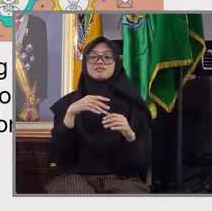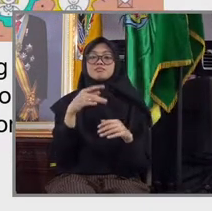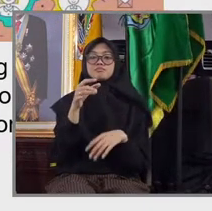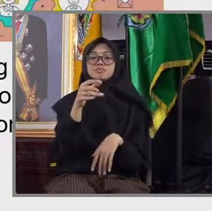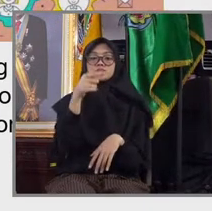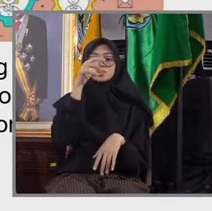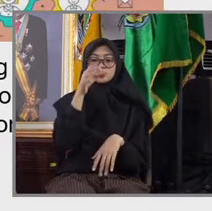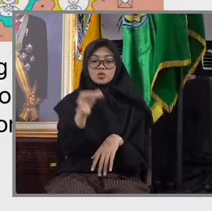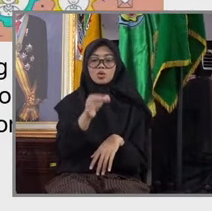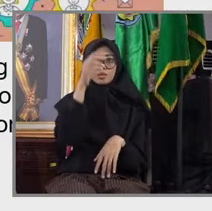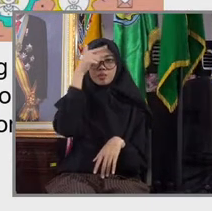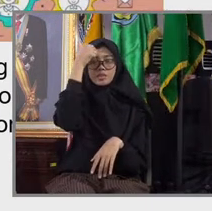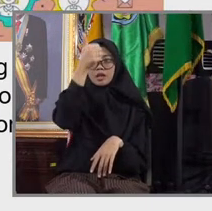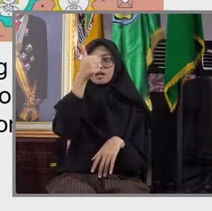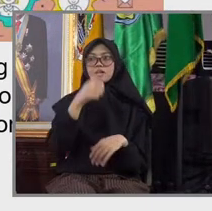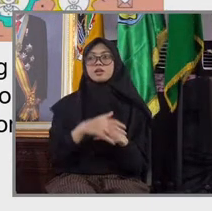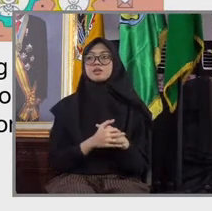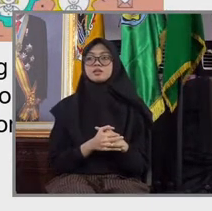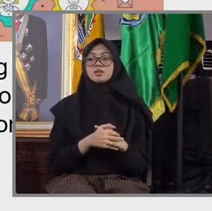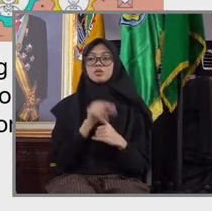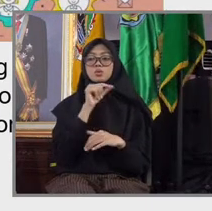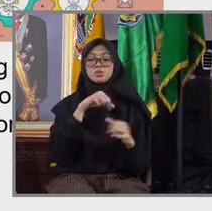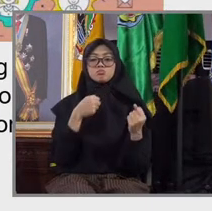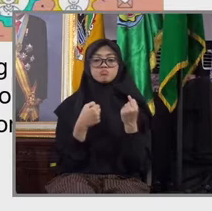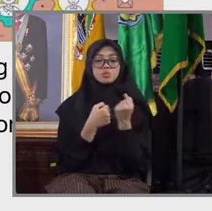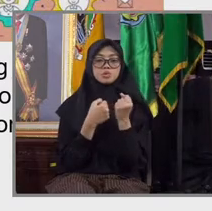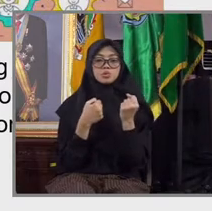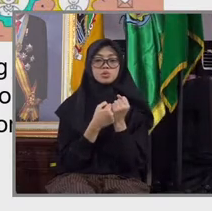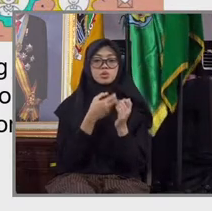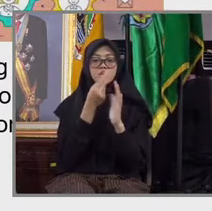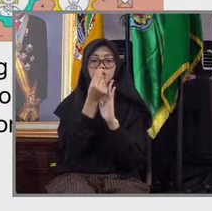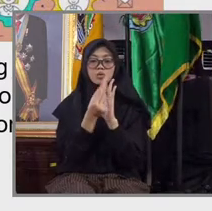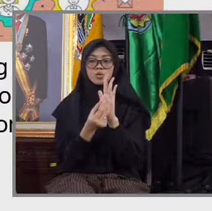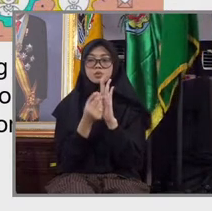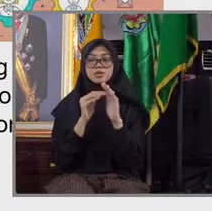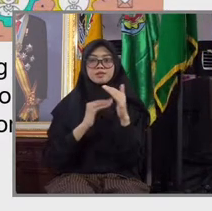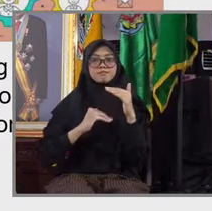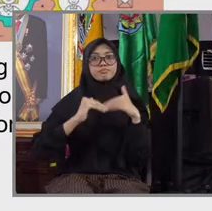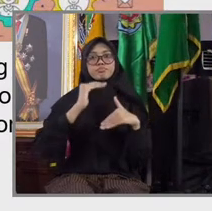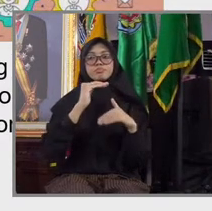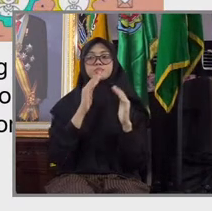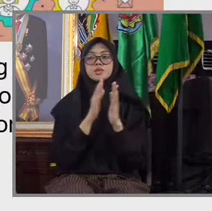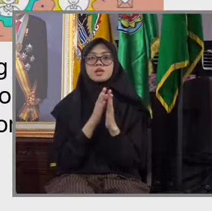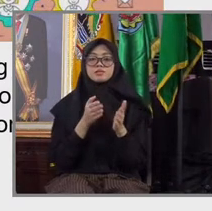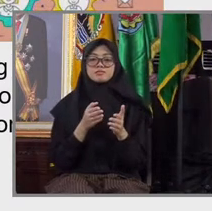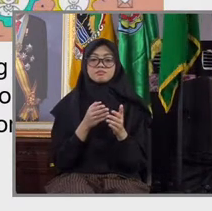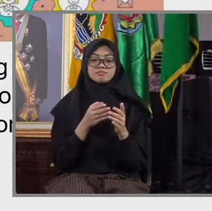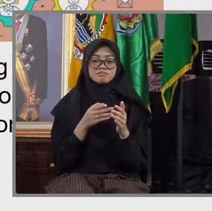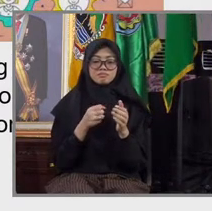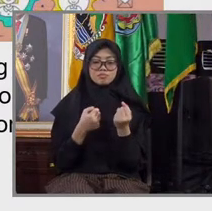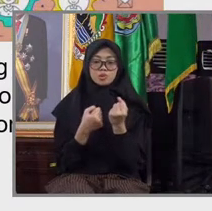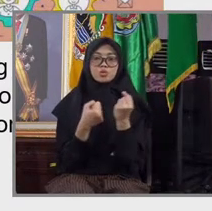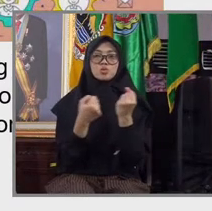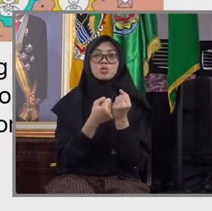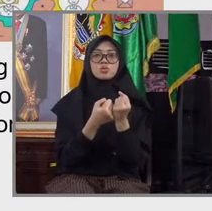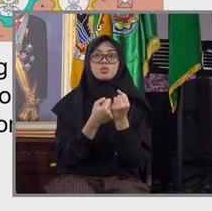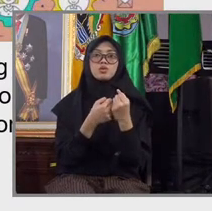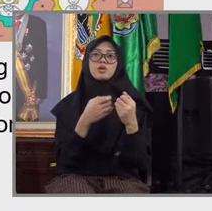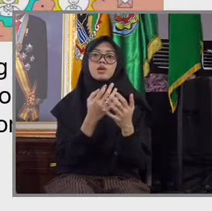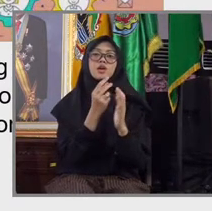semuanya. Untuk mendorong sektor ekonomi kerakyatan serta mendorong ekonomi kerakyatan UMKM.